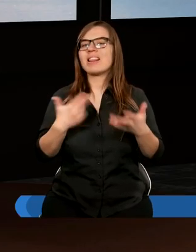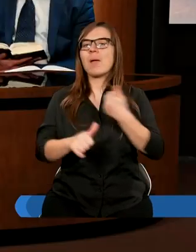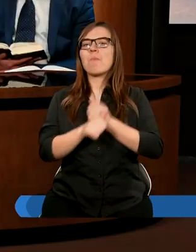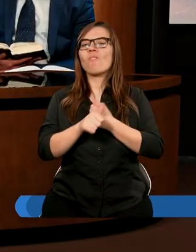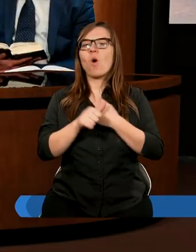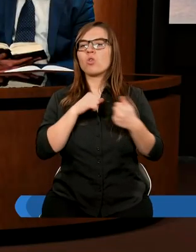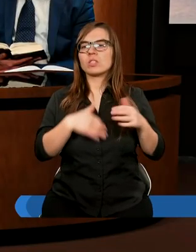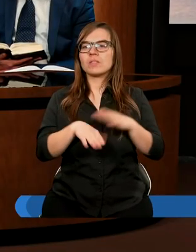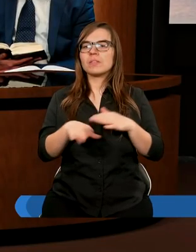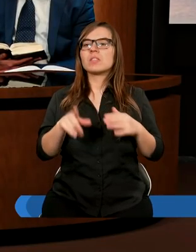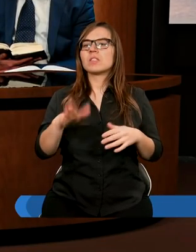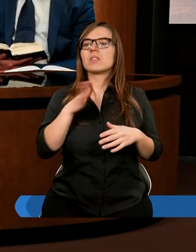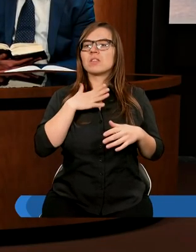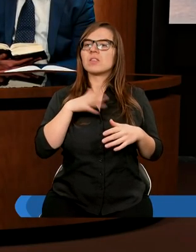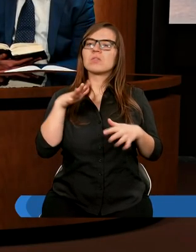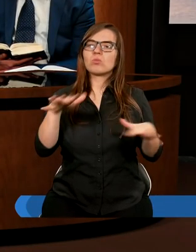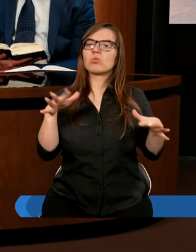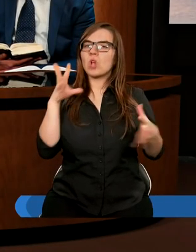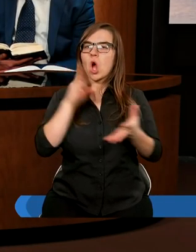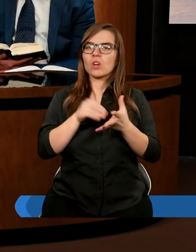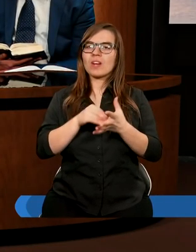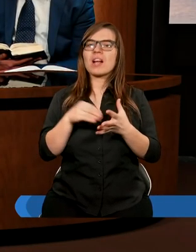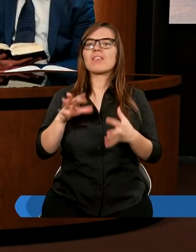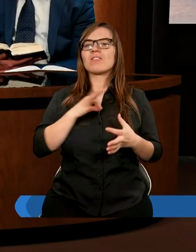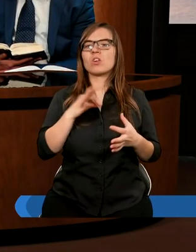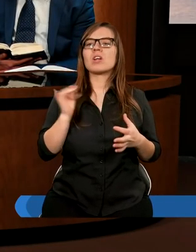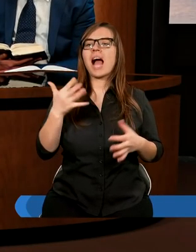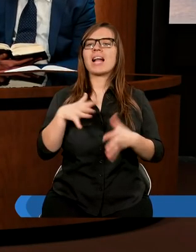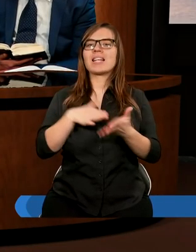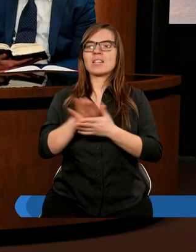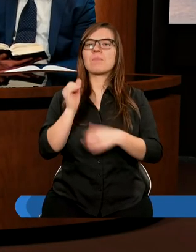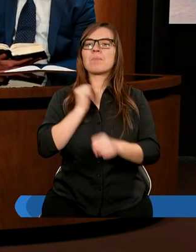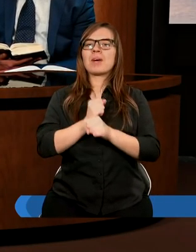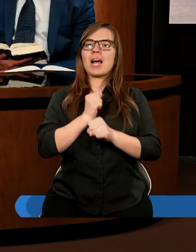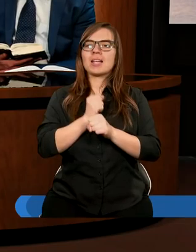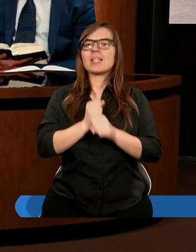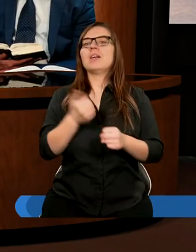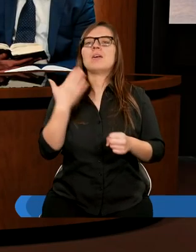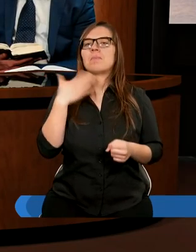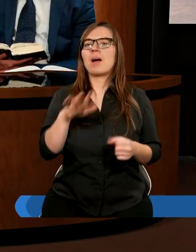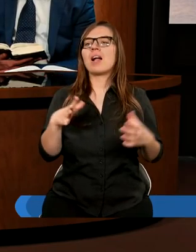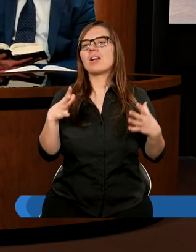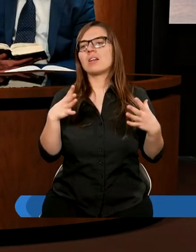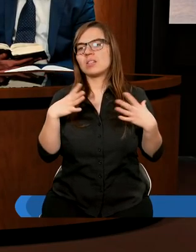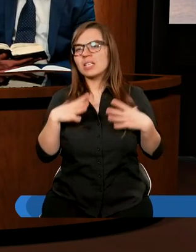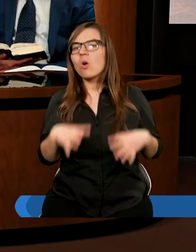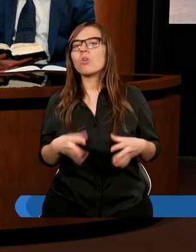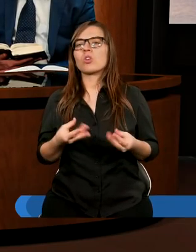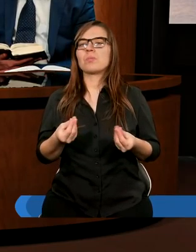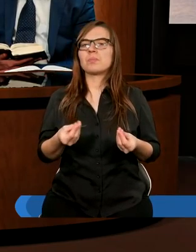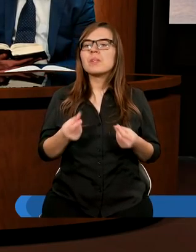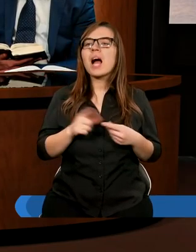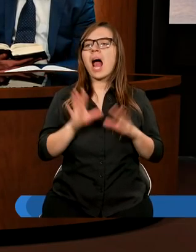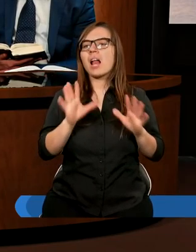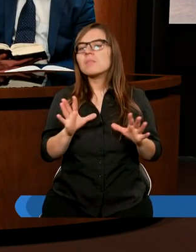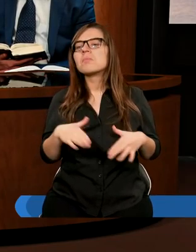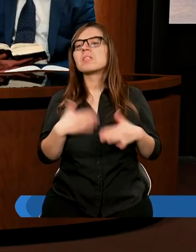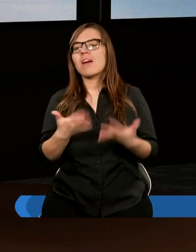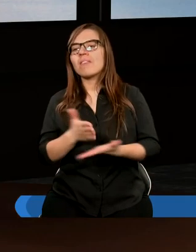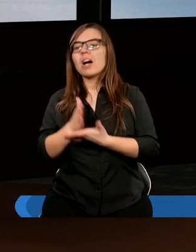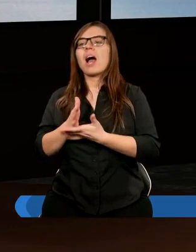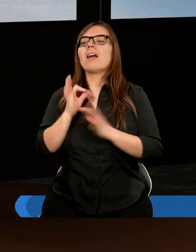Ja miałam takie doświadczenie już wiele, wiele lat temu, jak tylko zaczynałam pracę z bardzo skromną pensją, ale jakoś dawałam